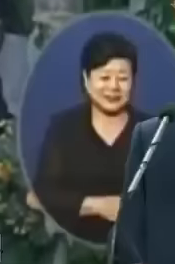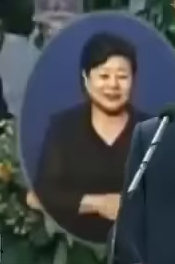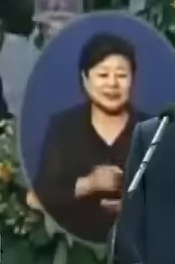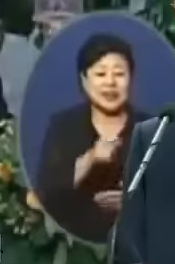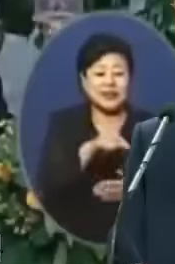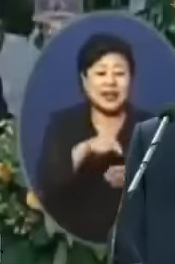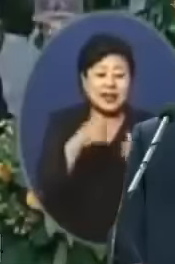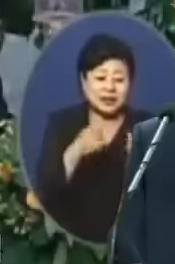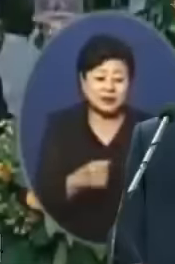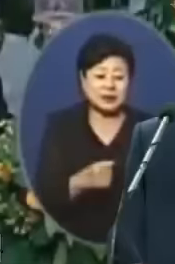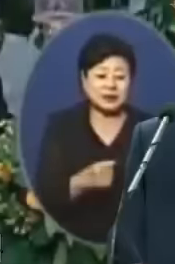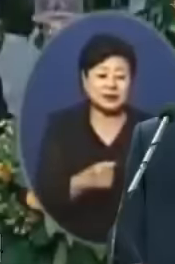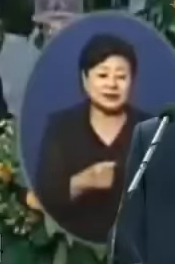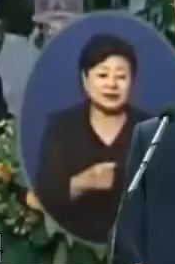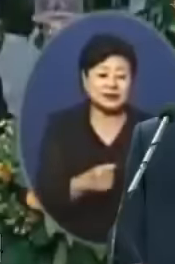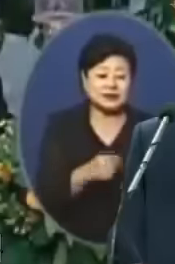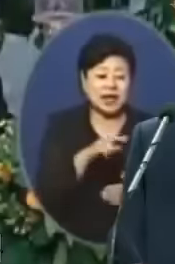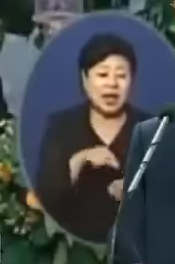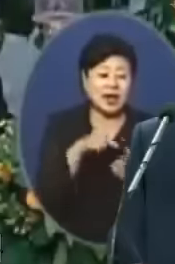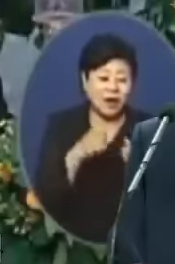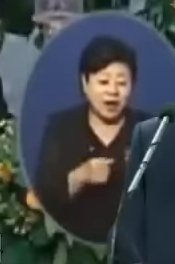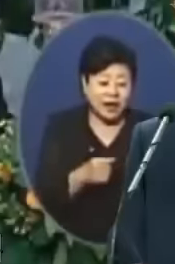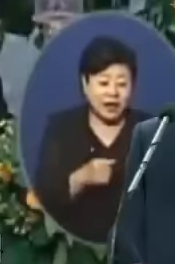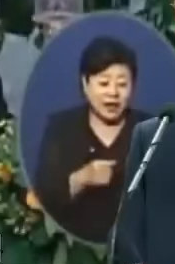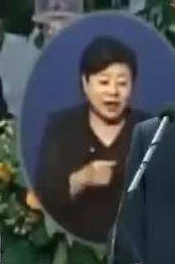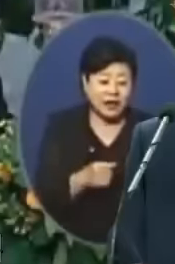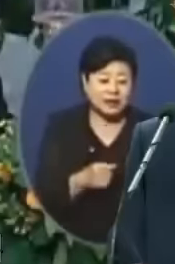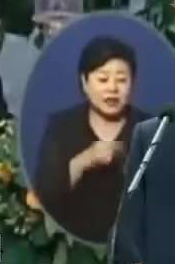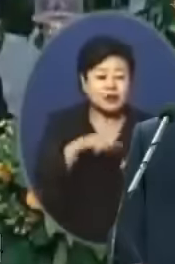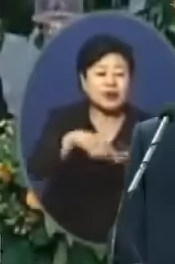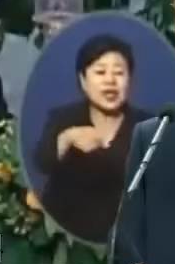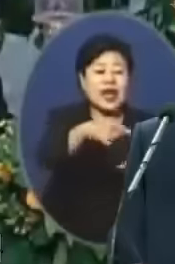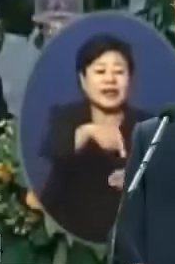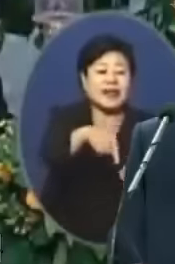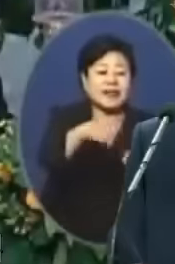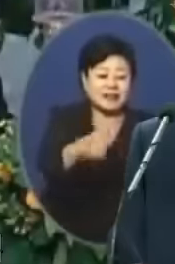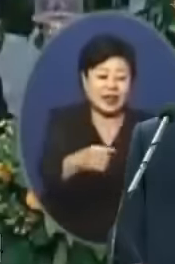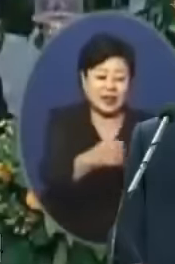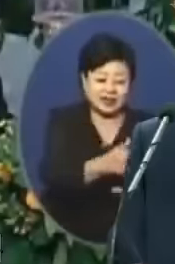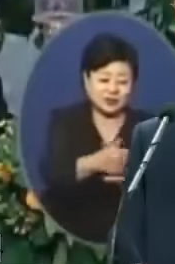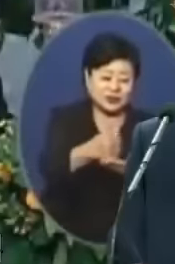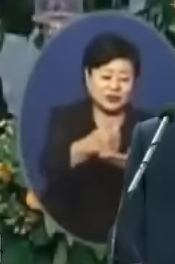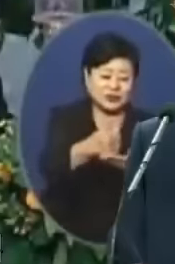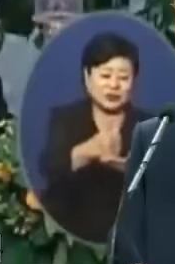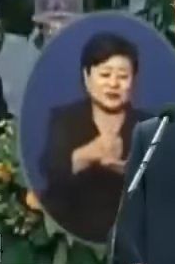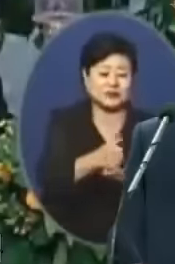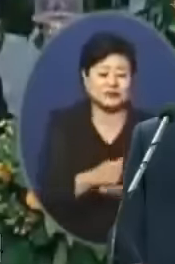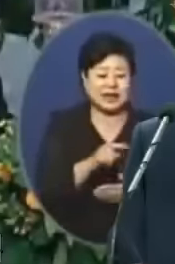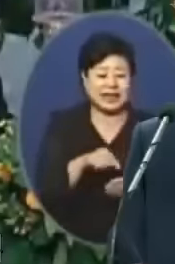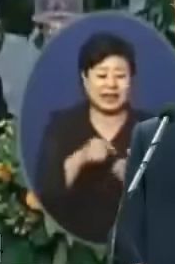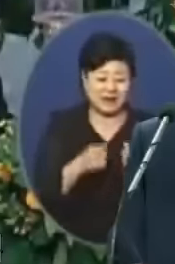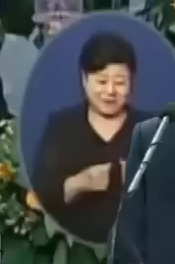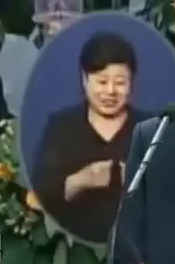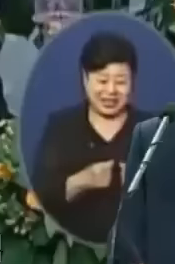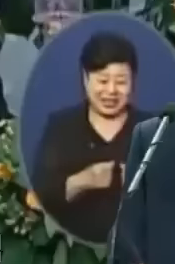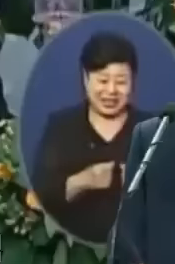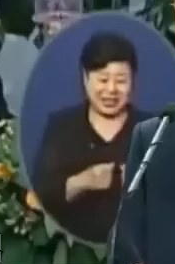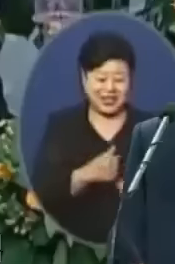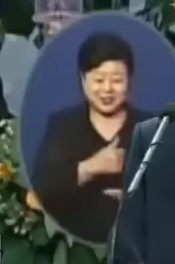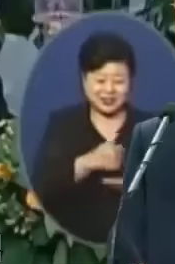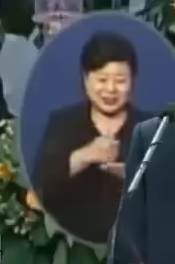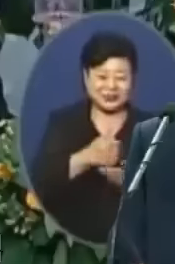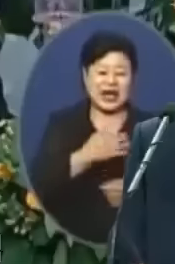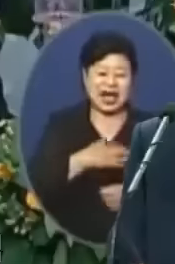있지 아니하면 내 안에 거하라. 나도 너희 안에 거하리라. 예, 주님 내가 주님 안에 거합니다. 그럼